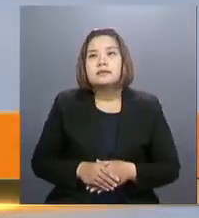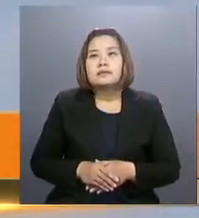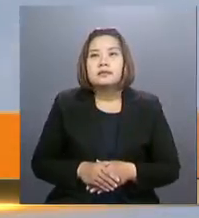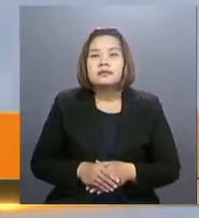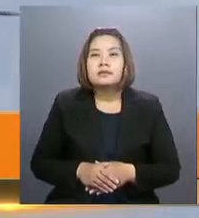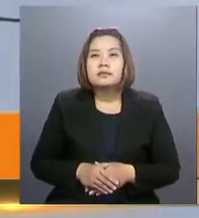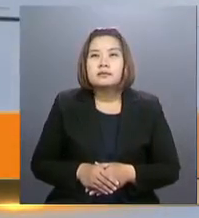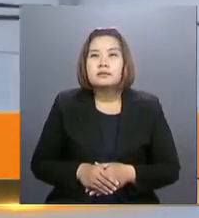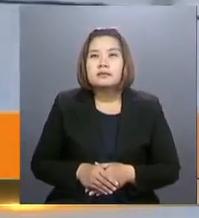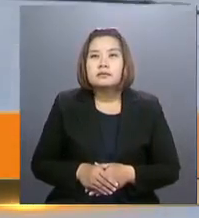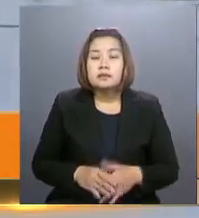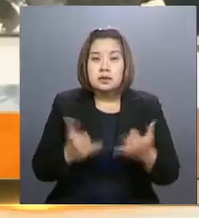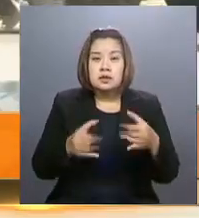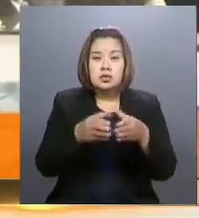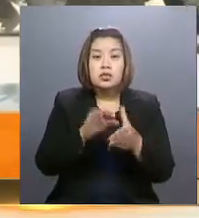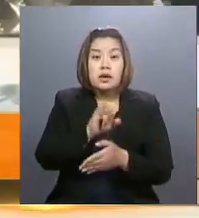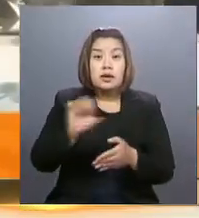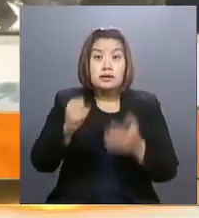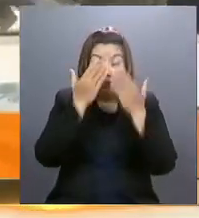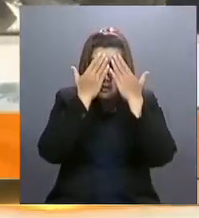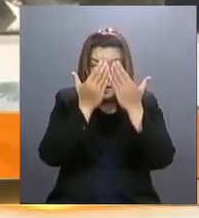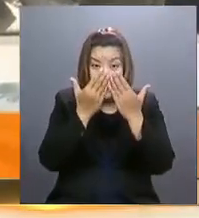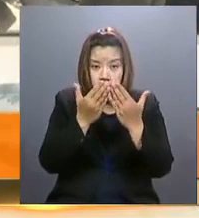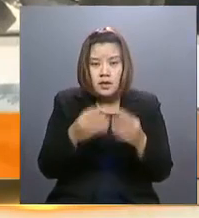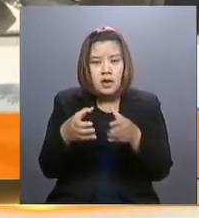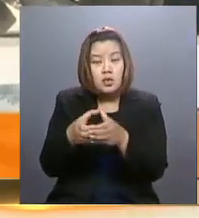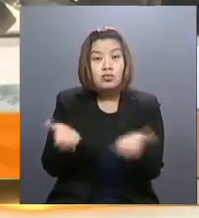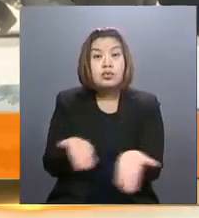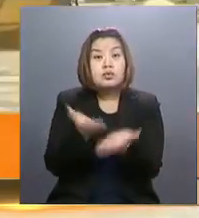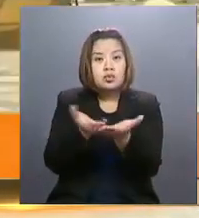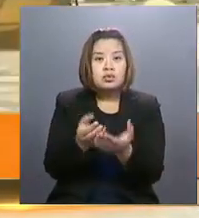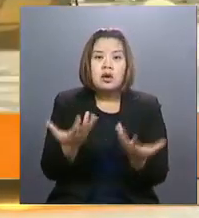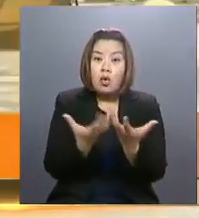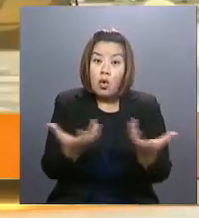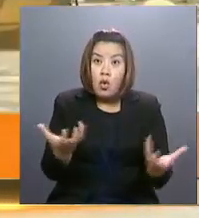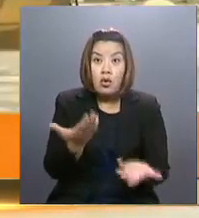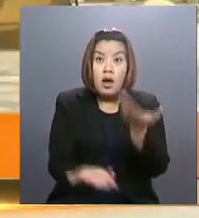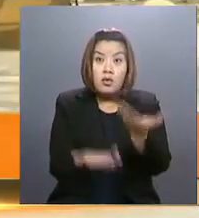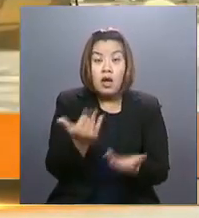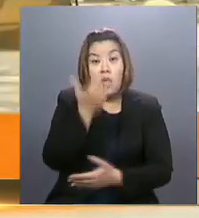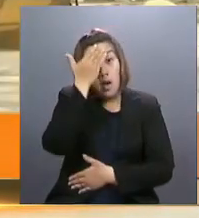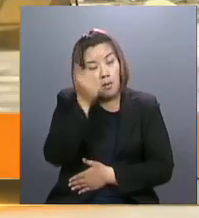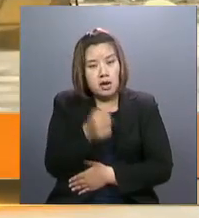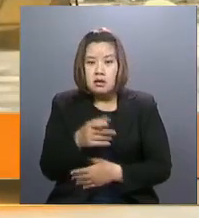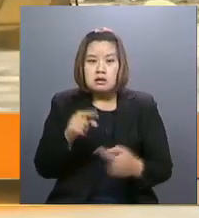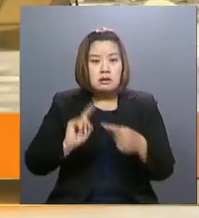นอกจากนี้กลุ่ม IS ยังเรียกร้องให้ผู้สนับสนุนนั้นใช้อาวุธชนิดใดก็ได้นะครับโจมตีเป้าหมายในหลายประเท